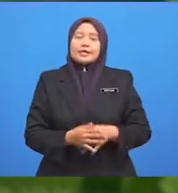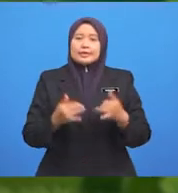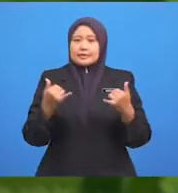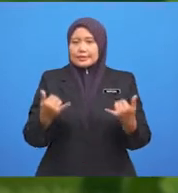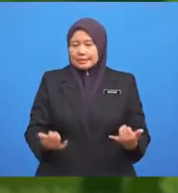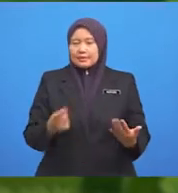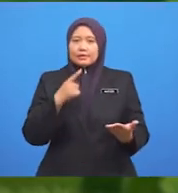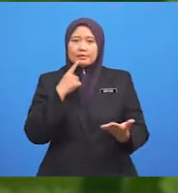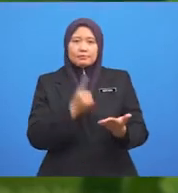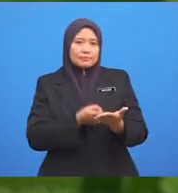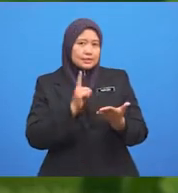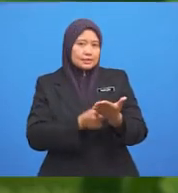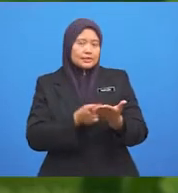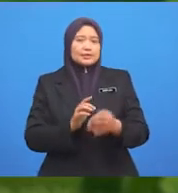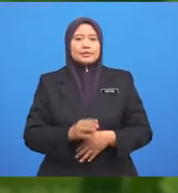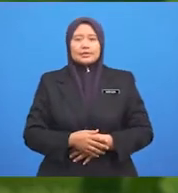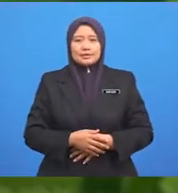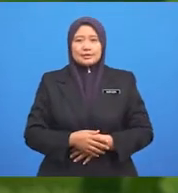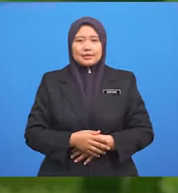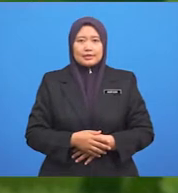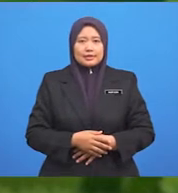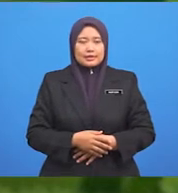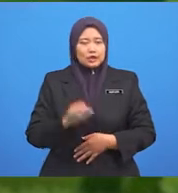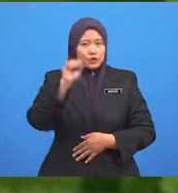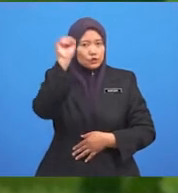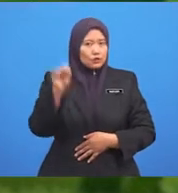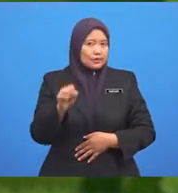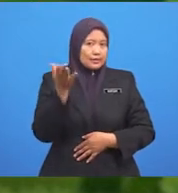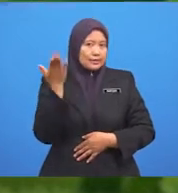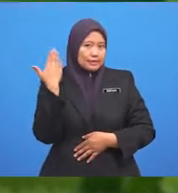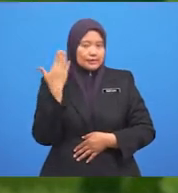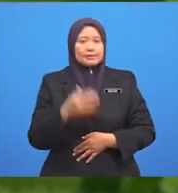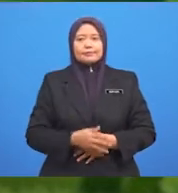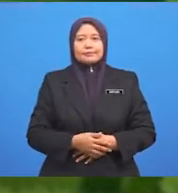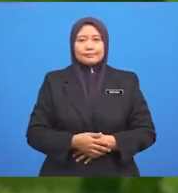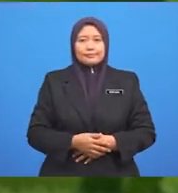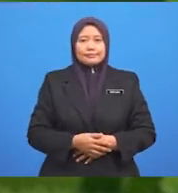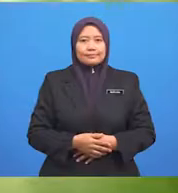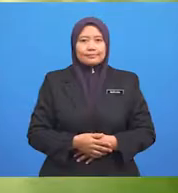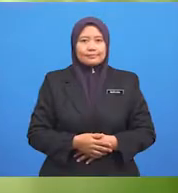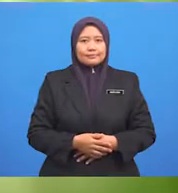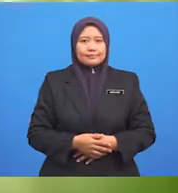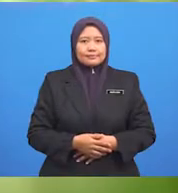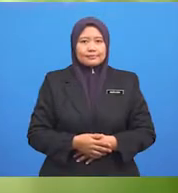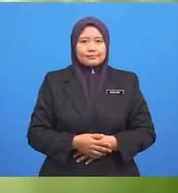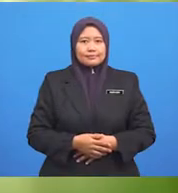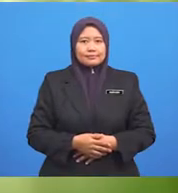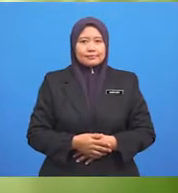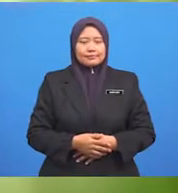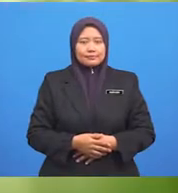akan membincangkan jawapan bagi soalan yang cikgu berikan sebentar tadi. Ingat